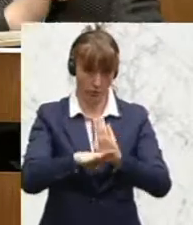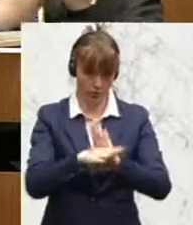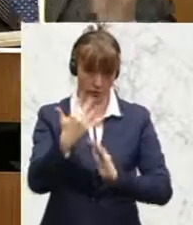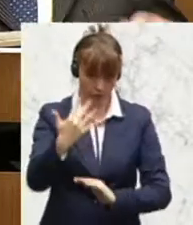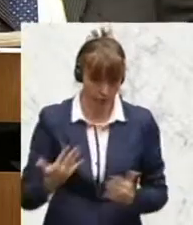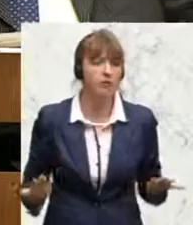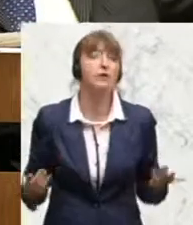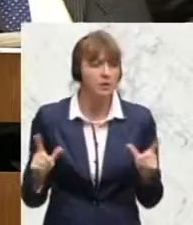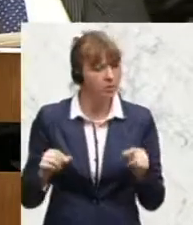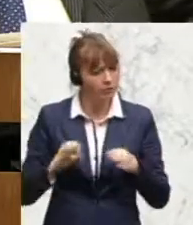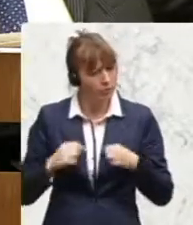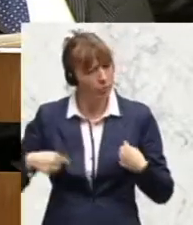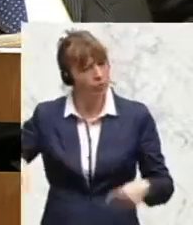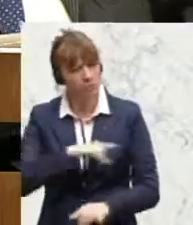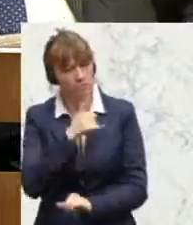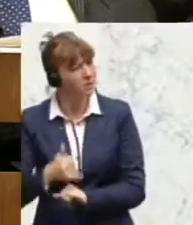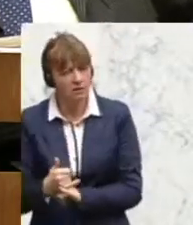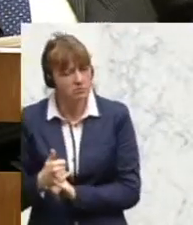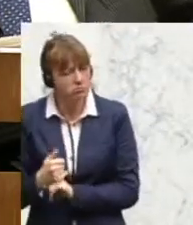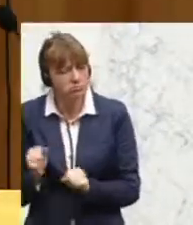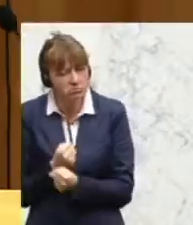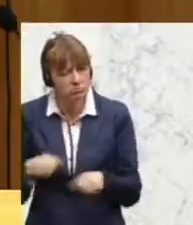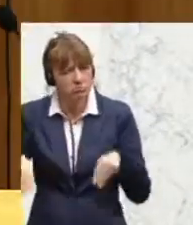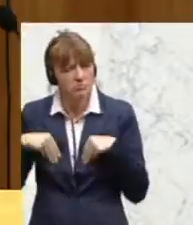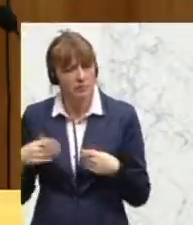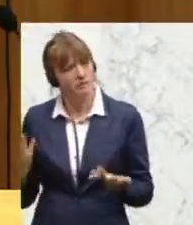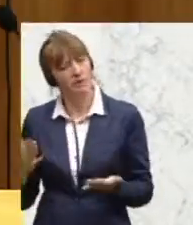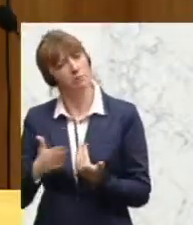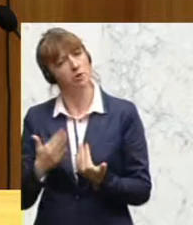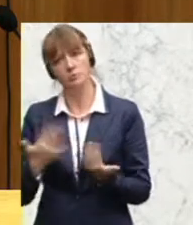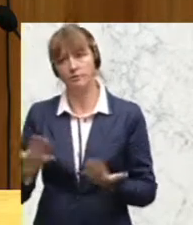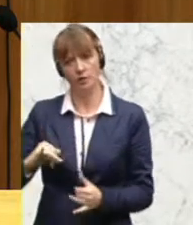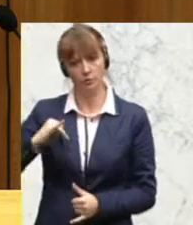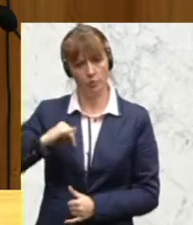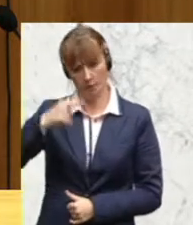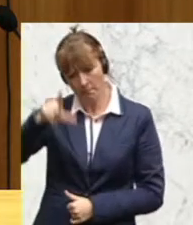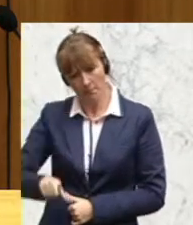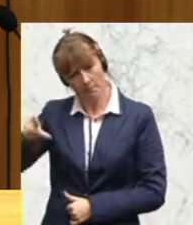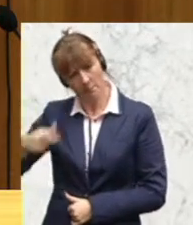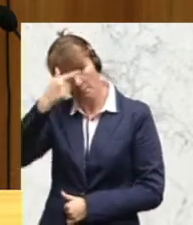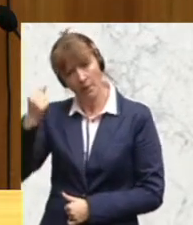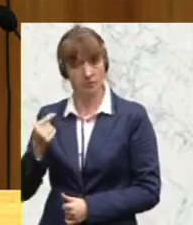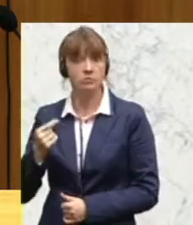Für uns war es bisher undenkbar, dass mitten in Österreich junge Menschen, oft sogar Minderjährige,